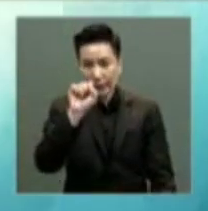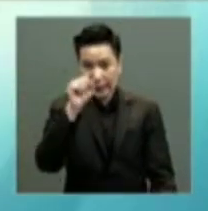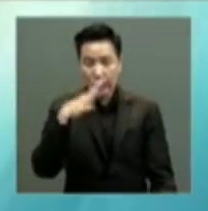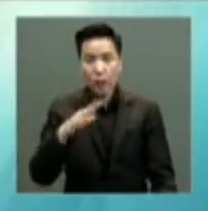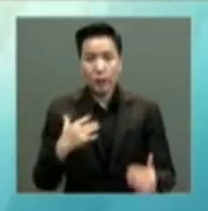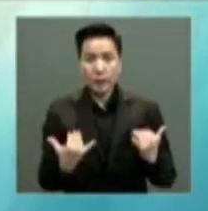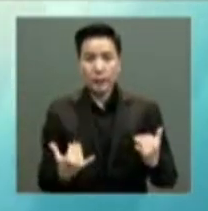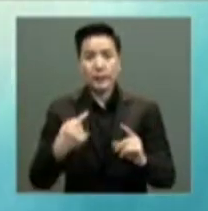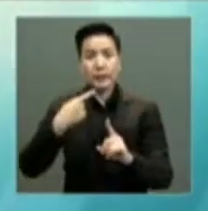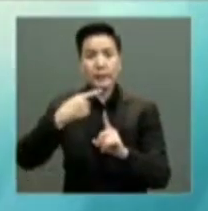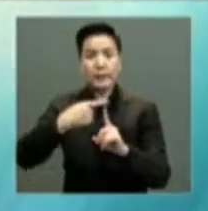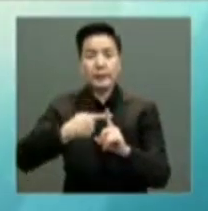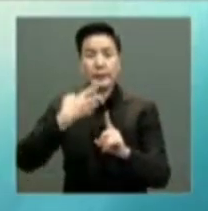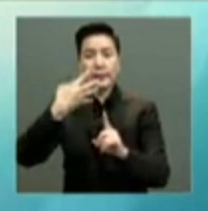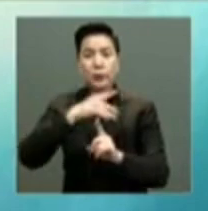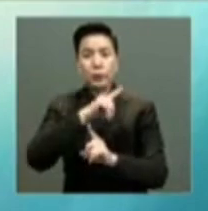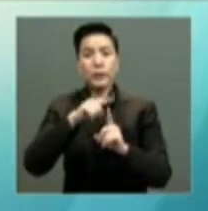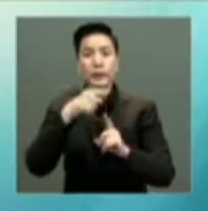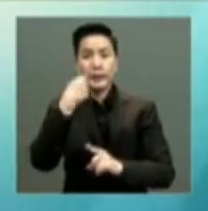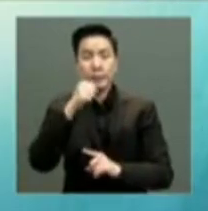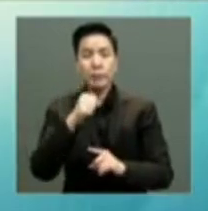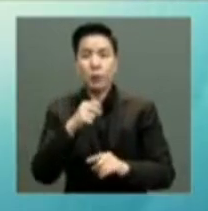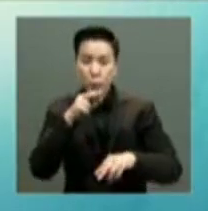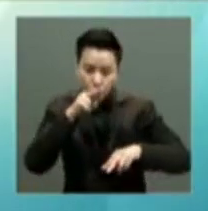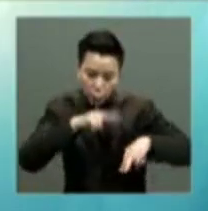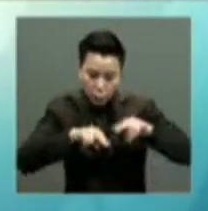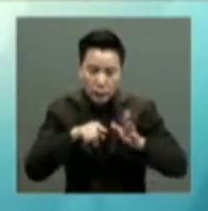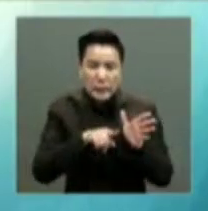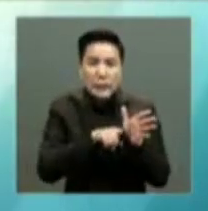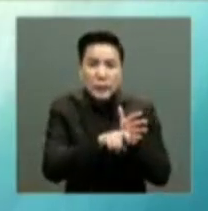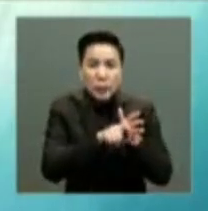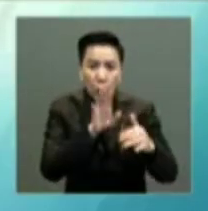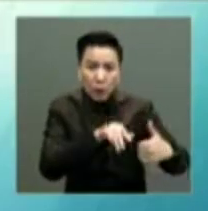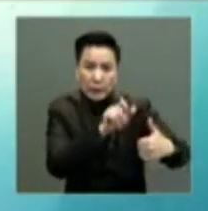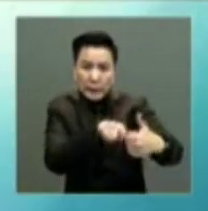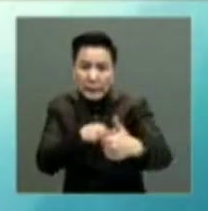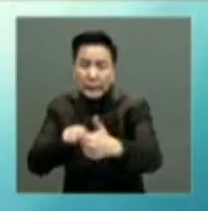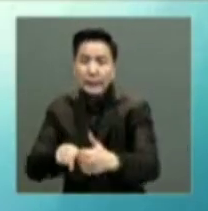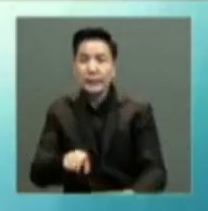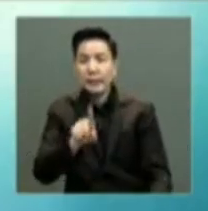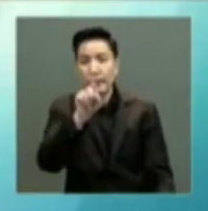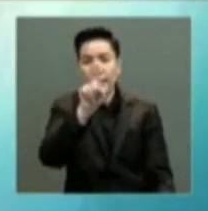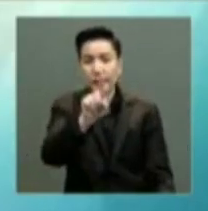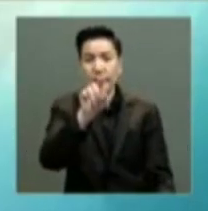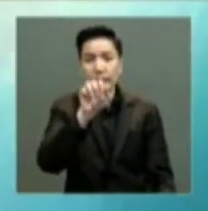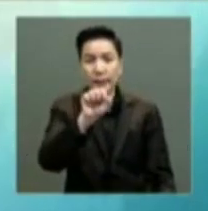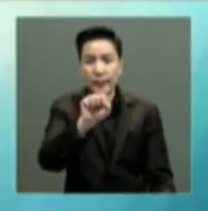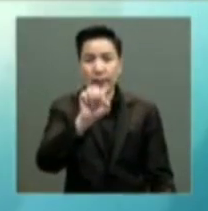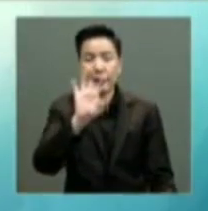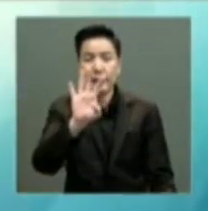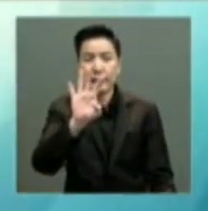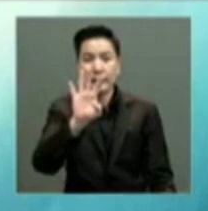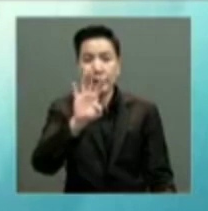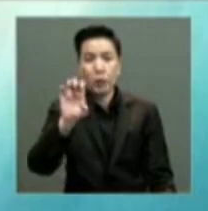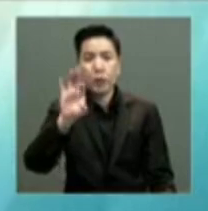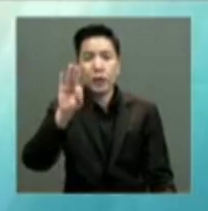คะแล้วเราก็อัพสเกลของเรานะครับตอนนี้ทางกรมวิทยาศาสตร์การแพทย์พุ่งตัวขึ้นมาได้เป็นดับหนึ่งของของช่วงสัปดาห์ที่ผ่านมานะครับตอนนี้ตัวเลขสะสมนะครับอันนี้ต้องชมทางรามาธิบดีเข้าใจว่าน่าจะเป็นทางทางมหาลัยวิโดนขึ้นมีโรงเรียนโรงเรียนแพทย์อยู่รับภาระนี้ไปมากที่สุดของประเทศนะครับตรวจเยอะจริงๆต่างกระทรวงสาธารณสุขโดยกรมวิทยาศาสตร์การแพทย์ก็รอลงมาตอนนี้เราแตะแสนนึงแล้วครับถึงวันที่10เมษายนนี้ตรวจไป 1แสน498